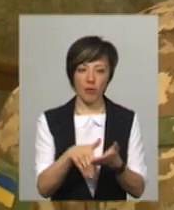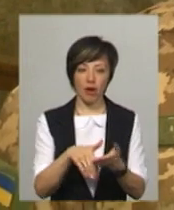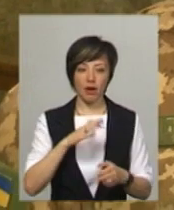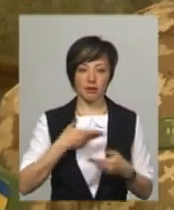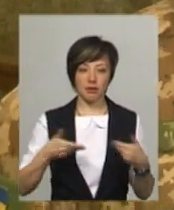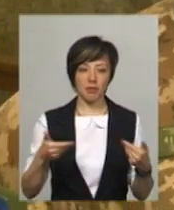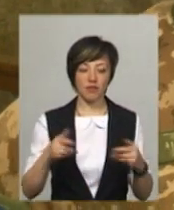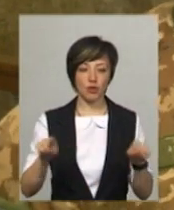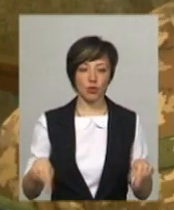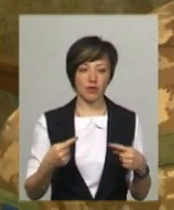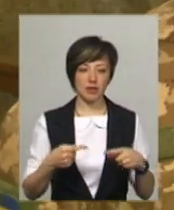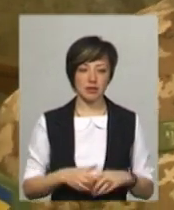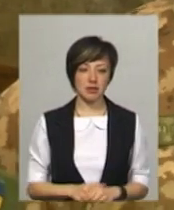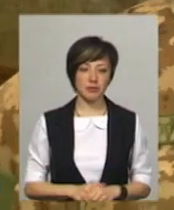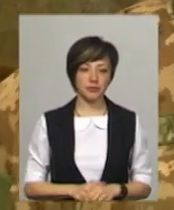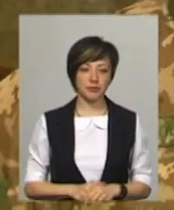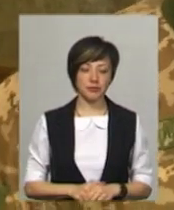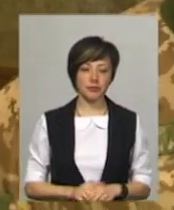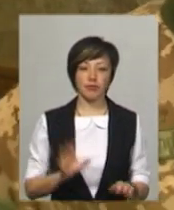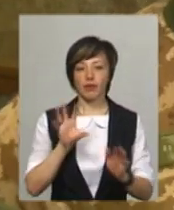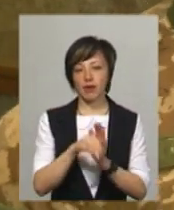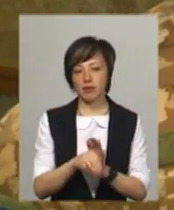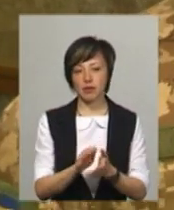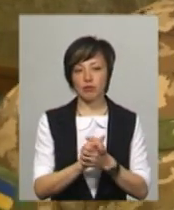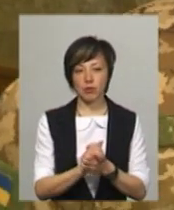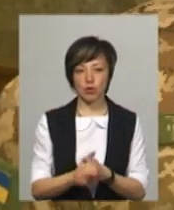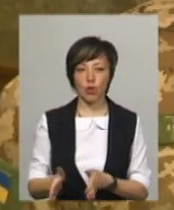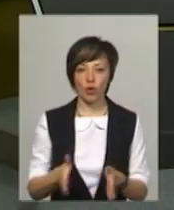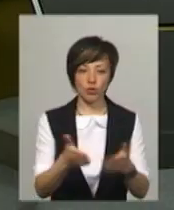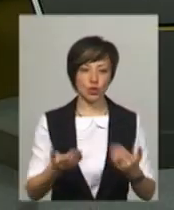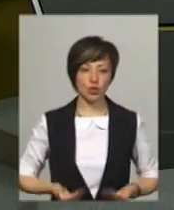нам відновитися, війти в мирну колію життя.